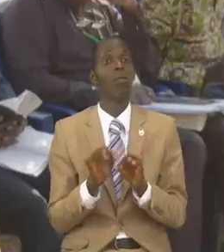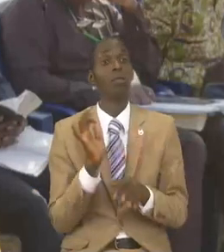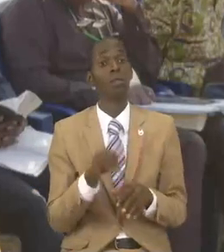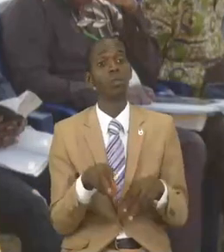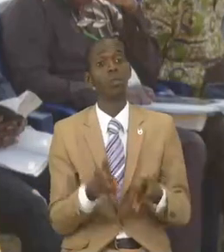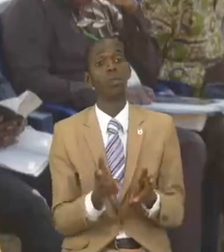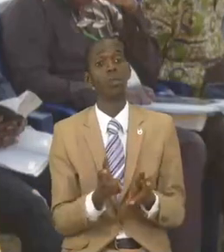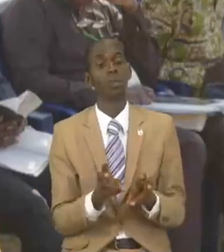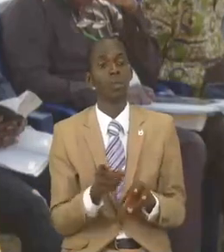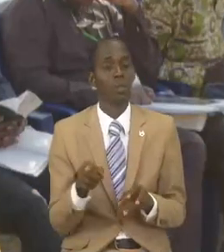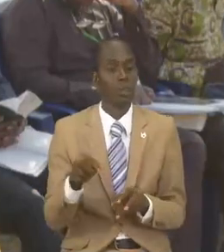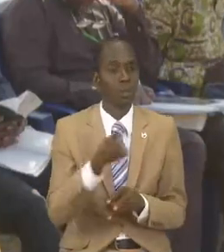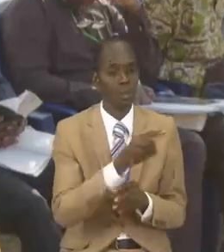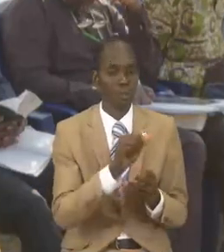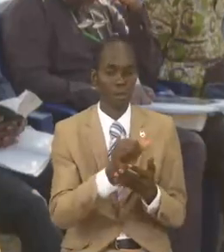Adultère.